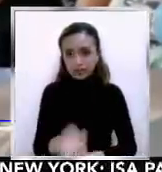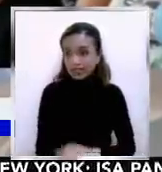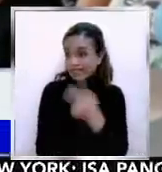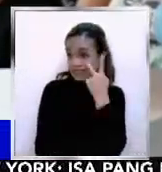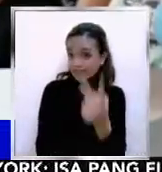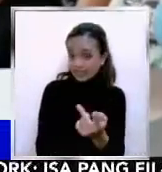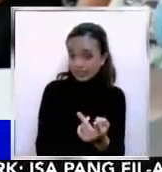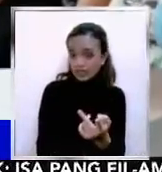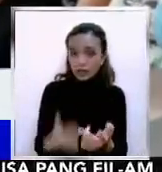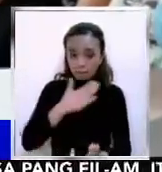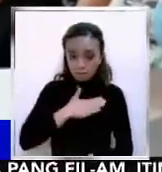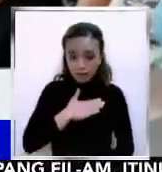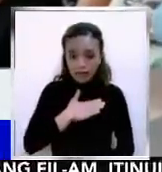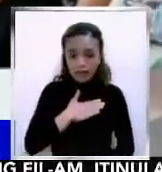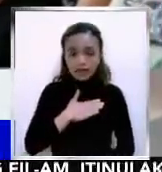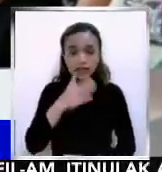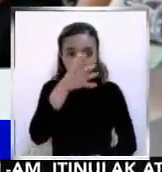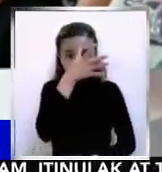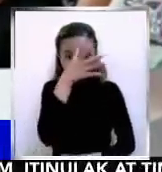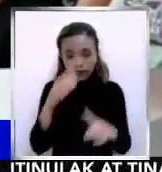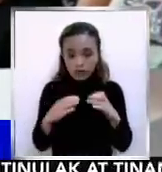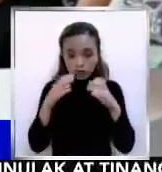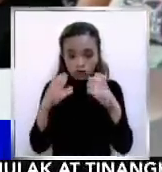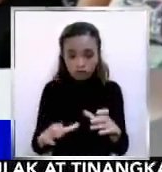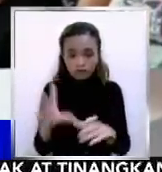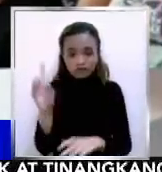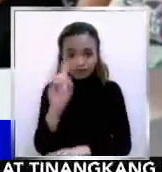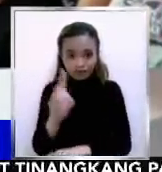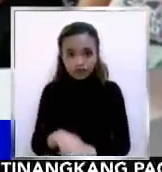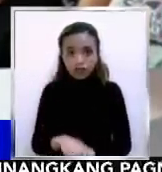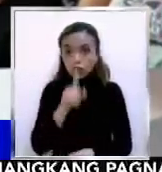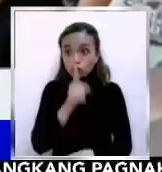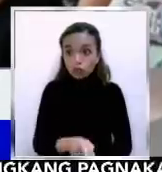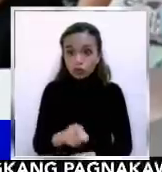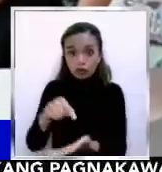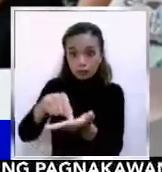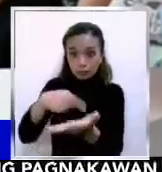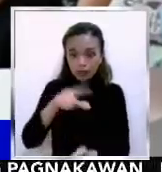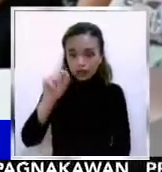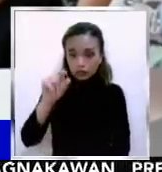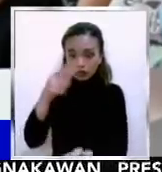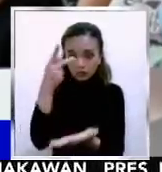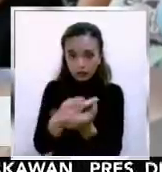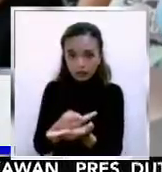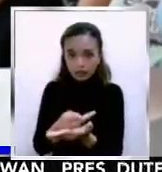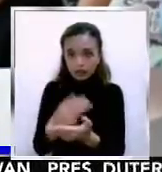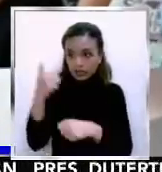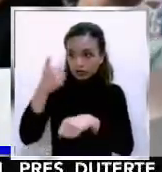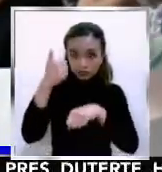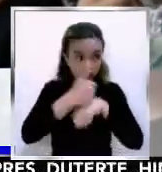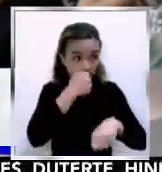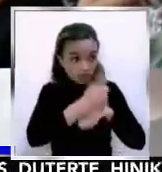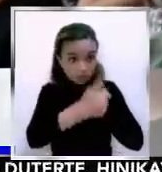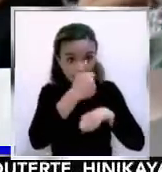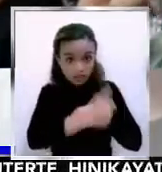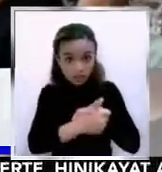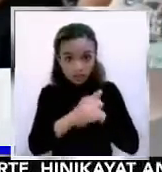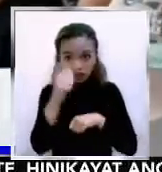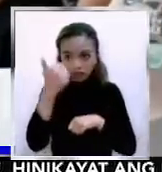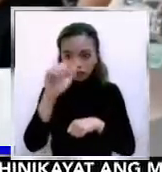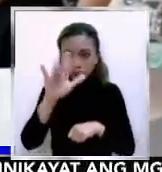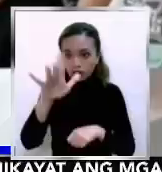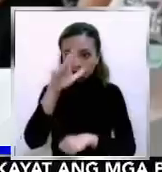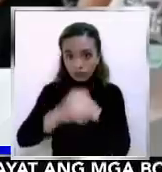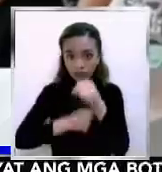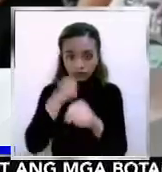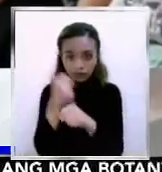sa Divisoria. Ang siningil 20 pesos. Ngayon sinisisi. Kaya ako naibenta ngayon after 35 years. Hindi